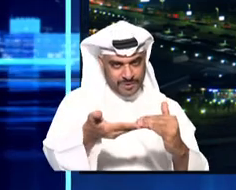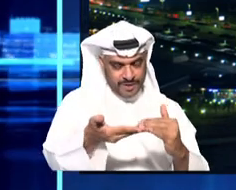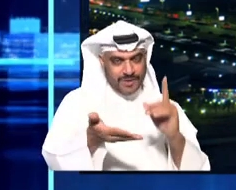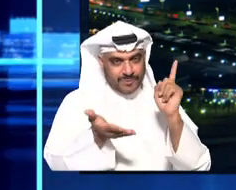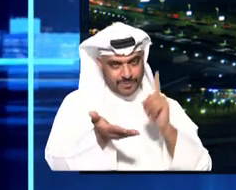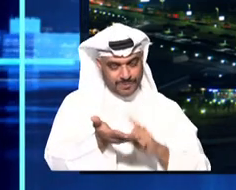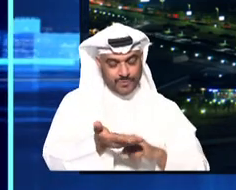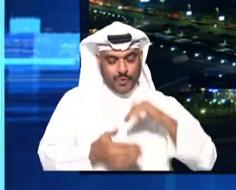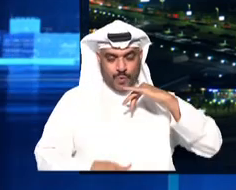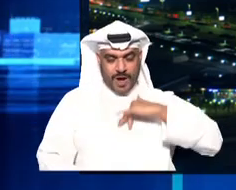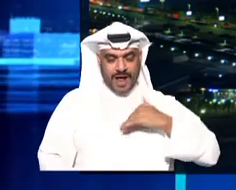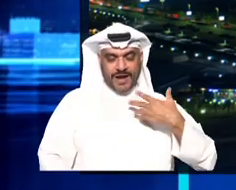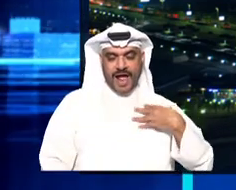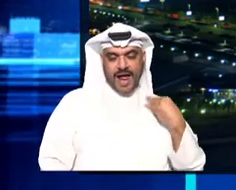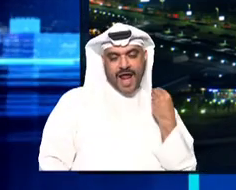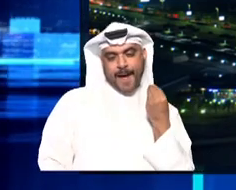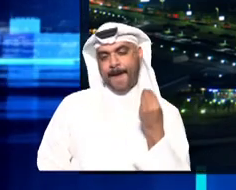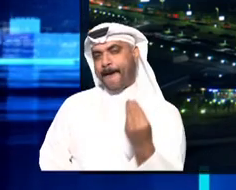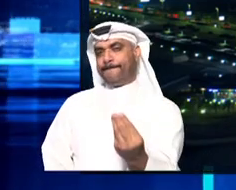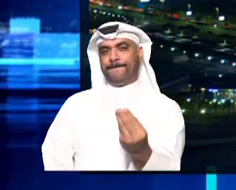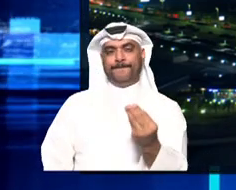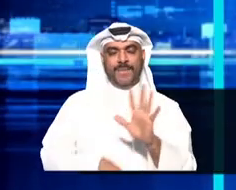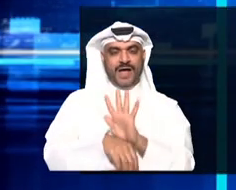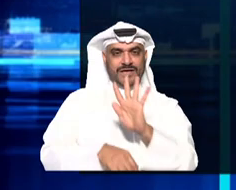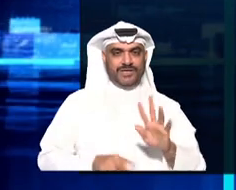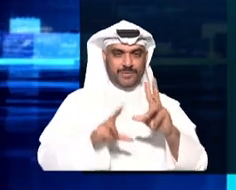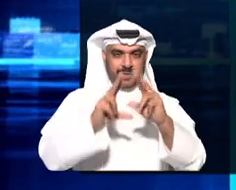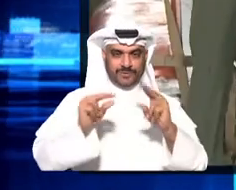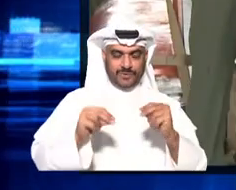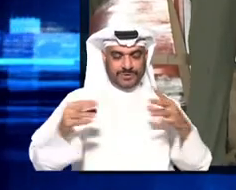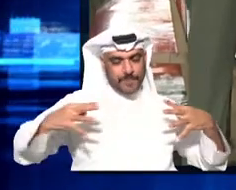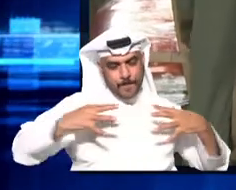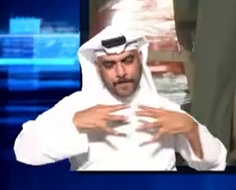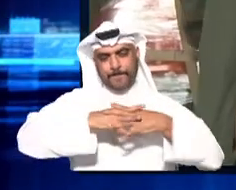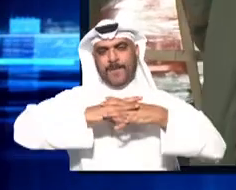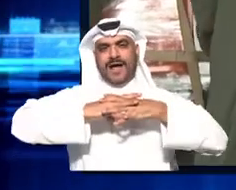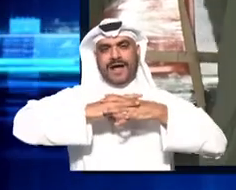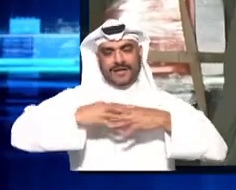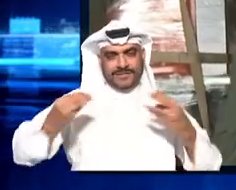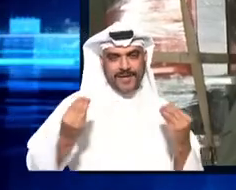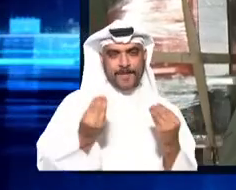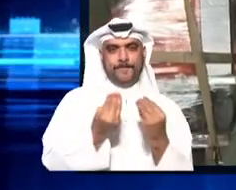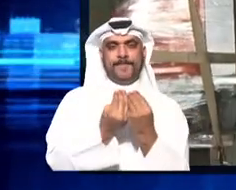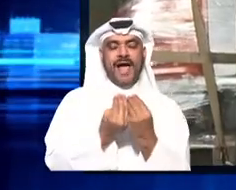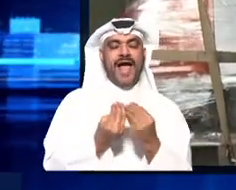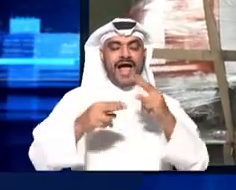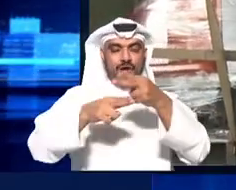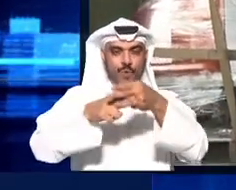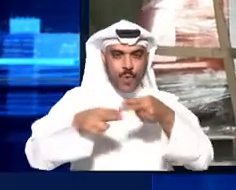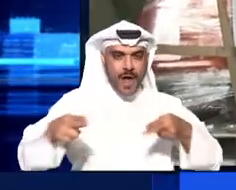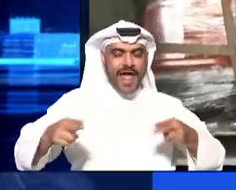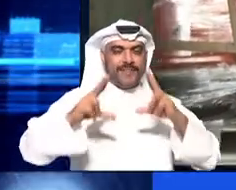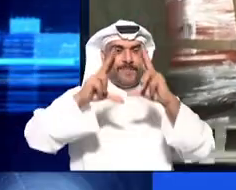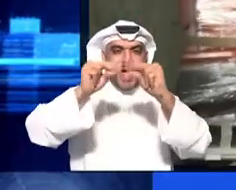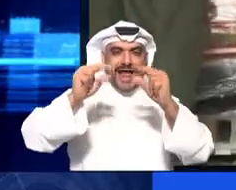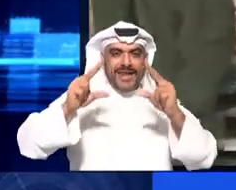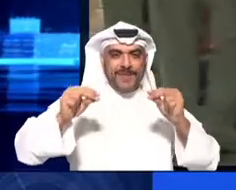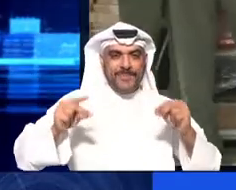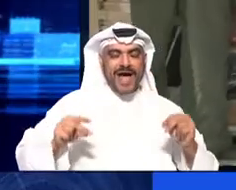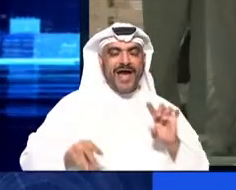تعبير عن التضامن. احنا اعلنا عن تضامننا وجسدنا هذا التضامن بهذا الجسر